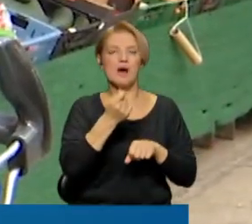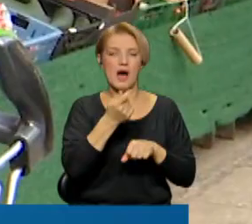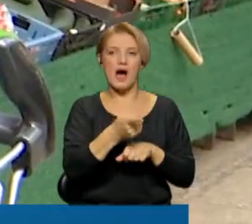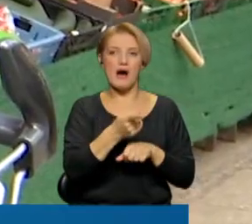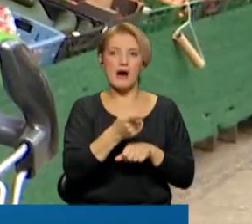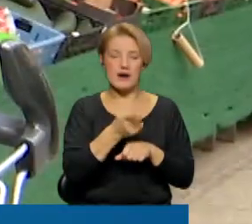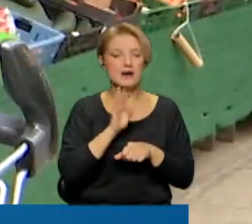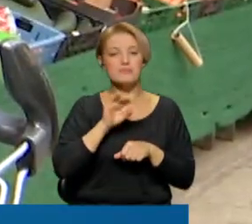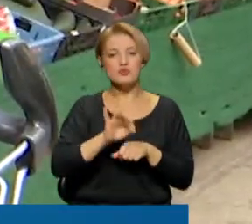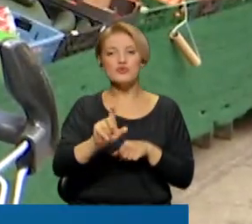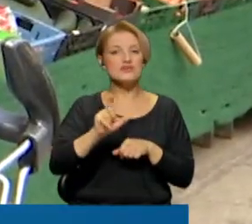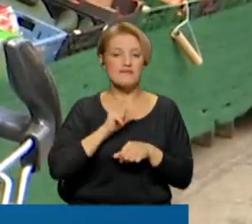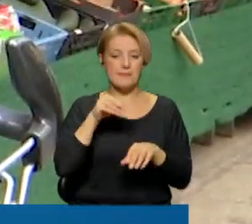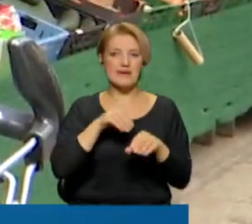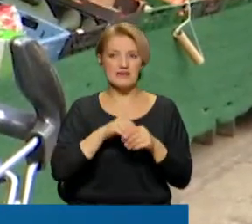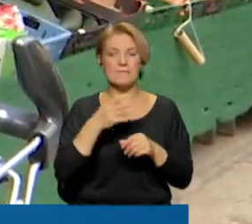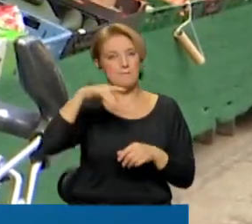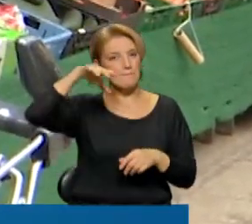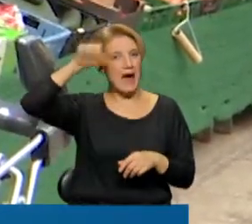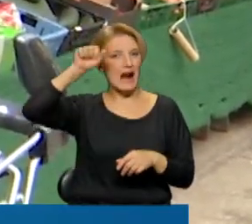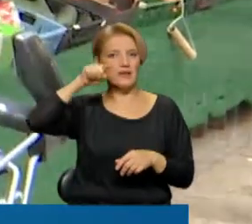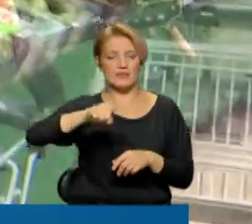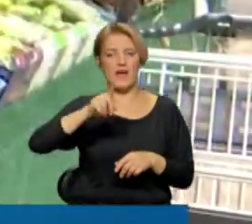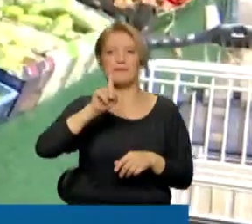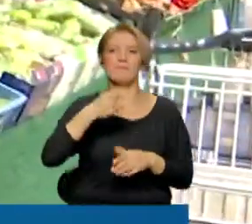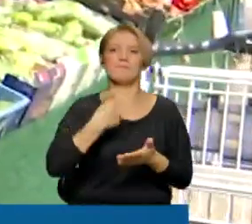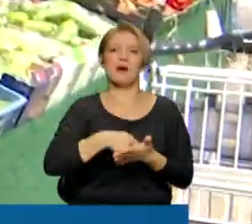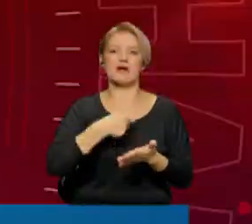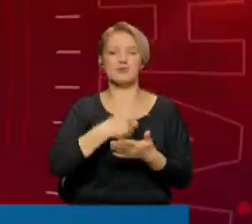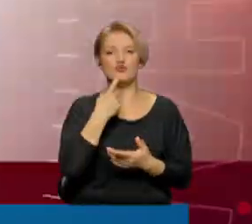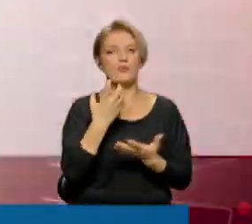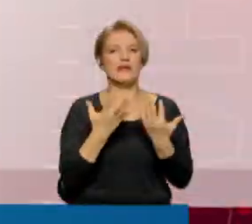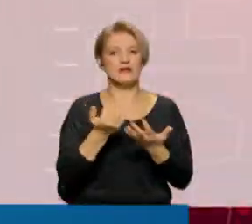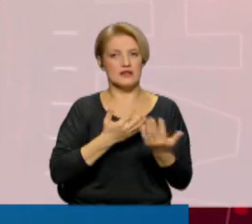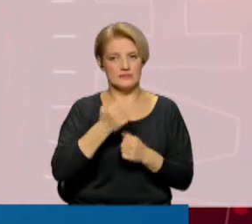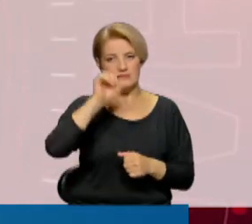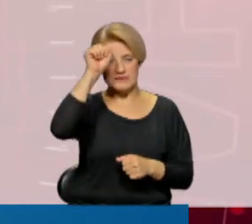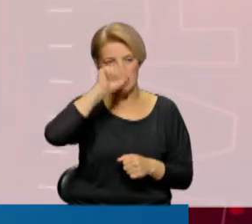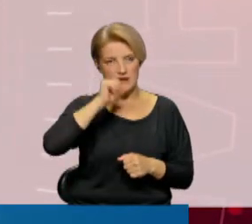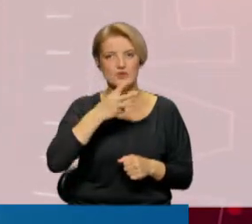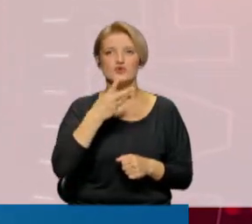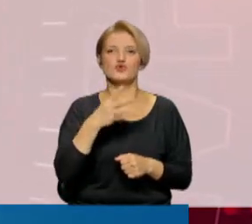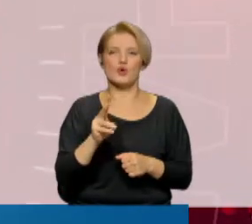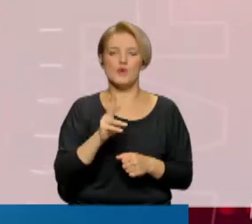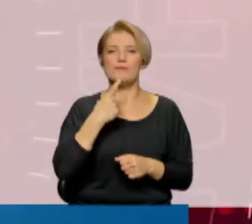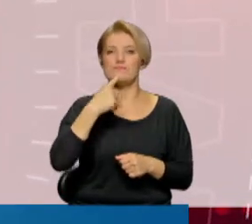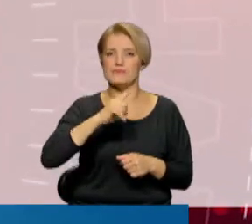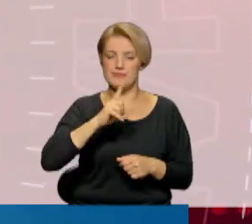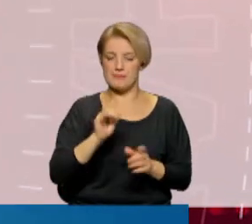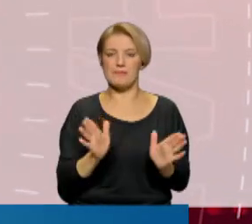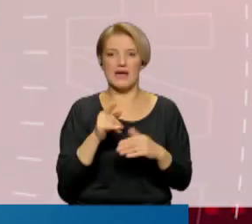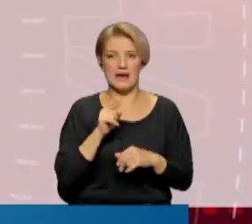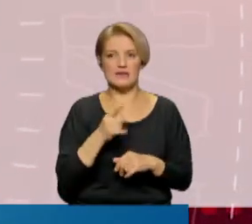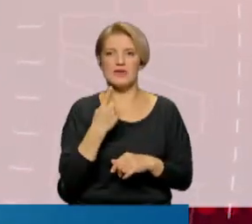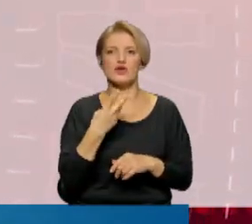dolduruyor? İşte bunun cevabı için Berlin'de bir marketteyiz. Domates alalım. Salatalıkta 3 euro. Sivri biberin paketi 1